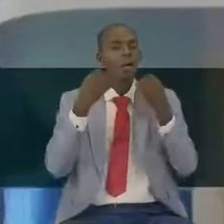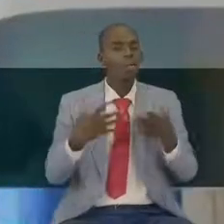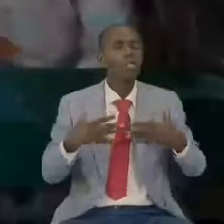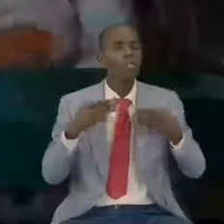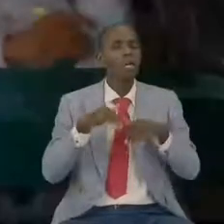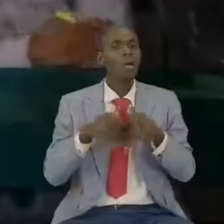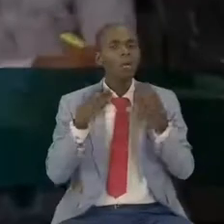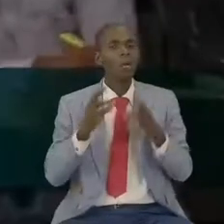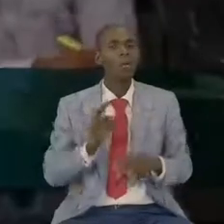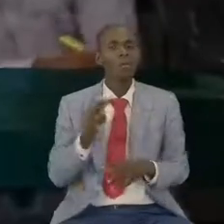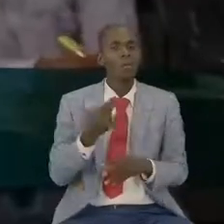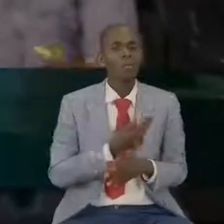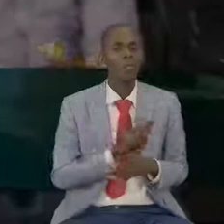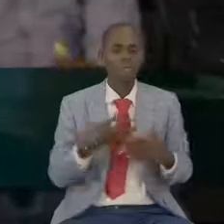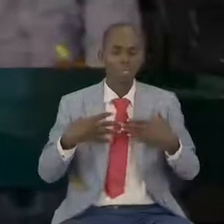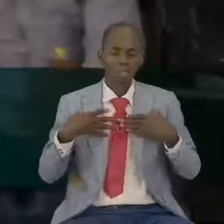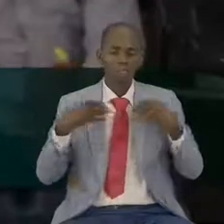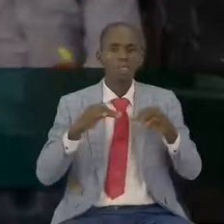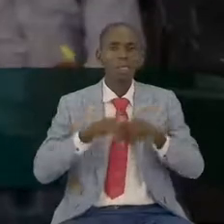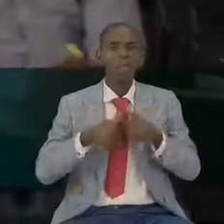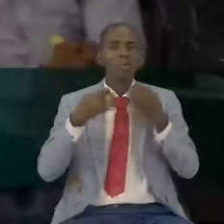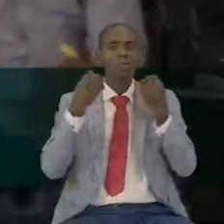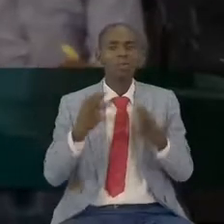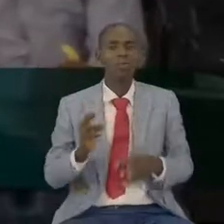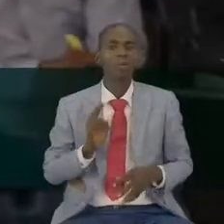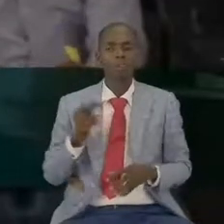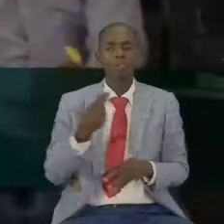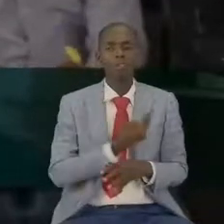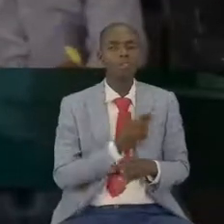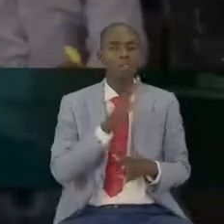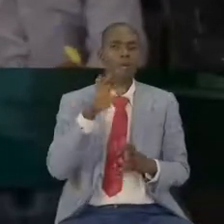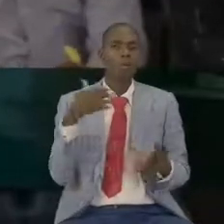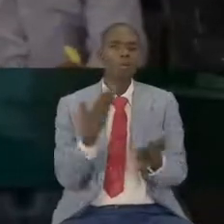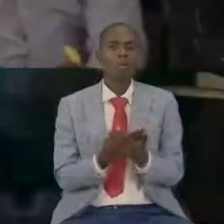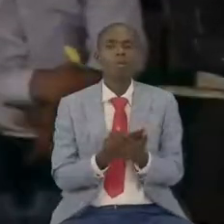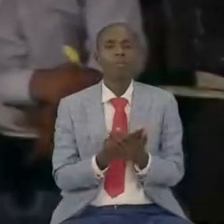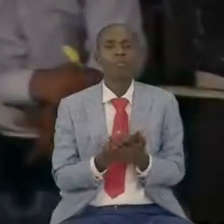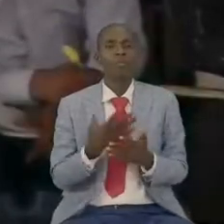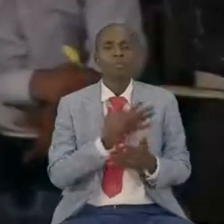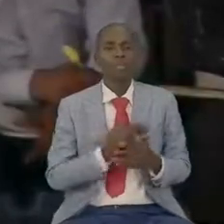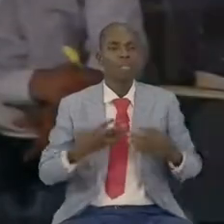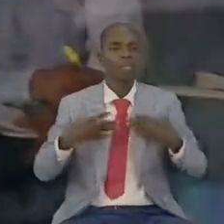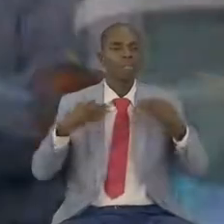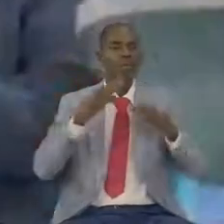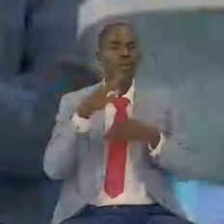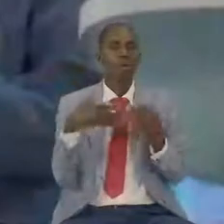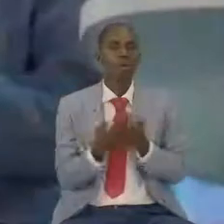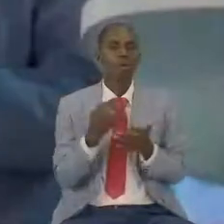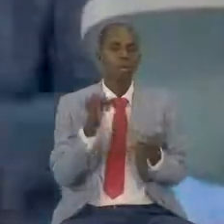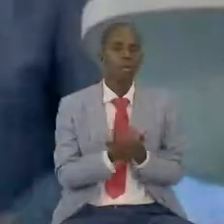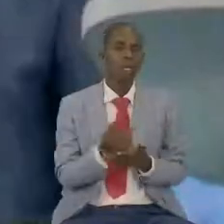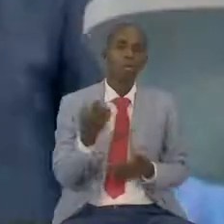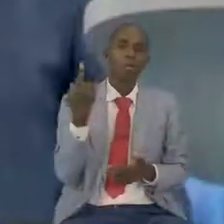personnes? J'ai dit combien de personnes? Il guérit combien parmi nous? Tous